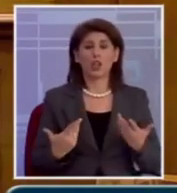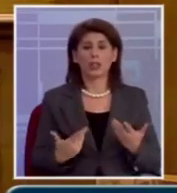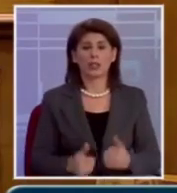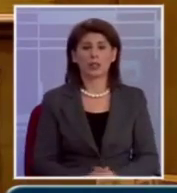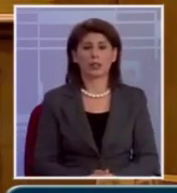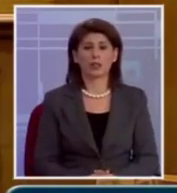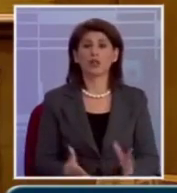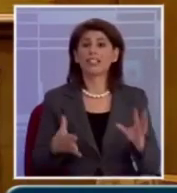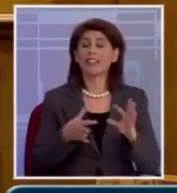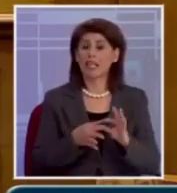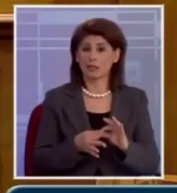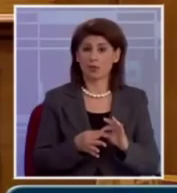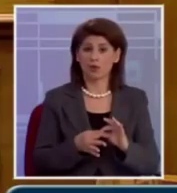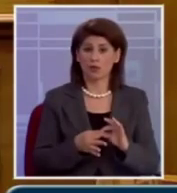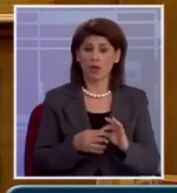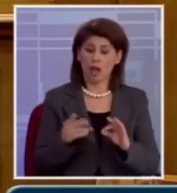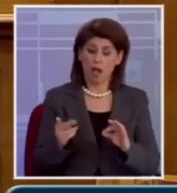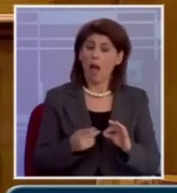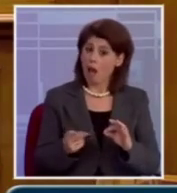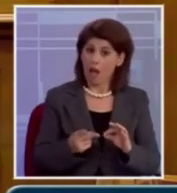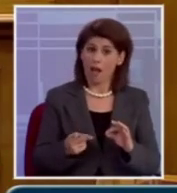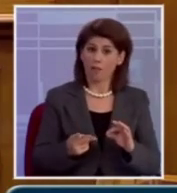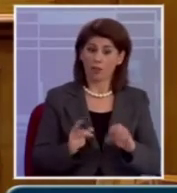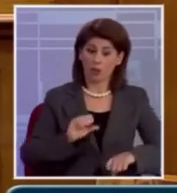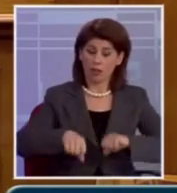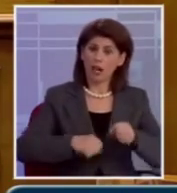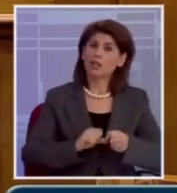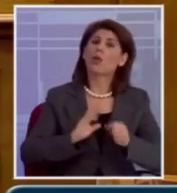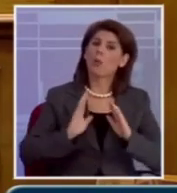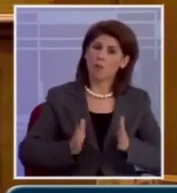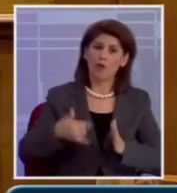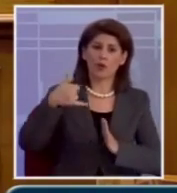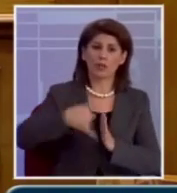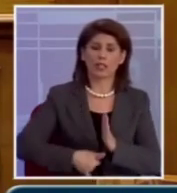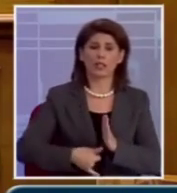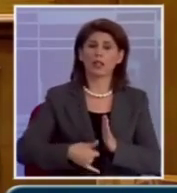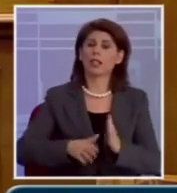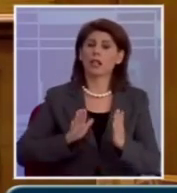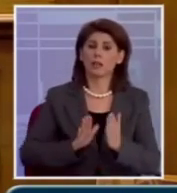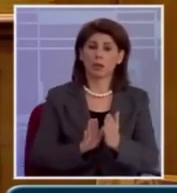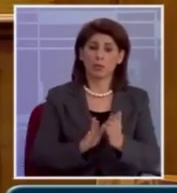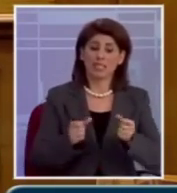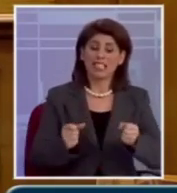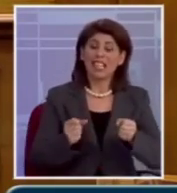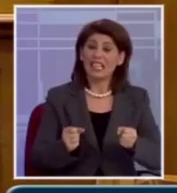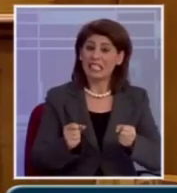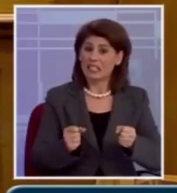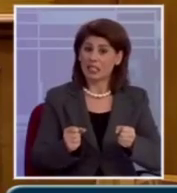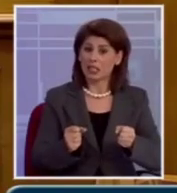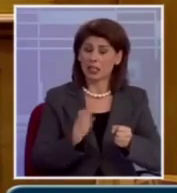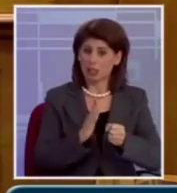ο συνδυασμός αυτών των δράσεων μπορεί ουσιαστικά να αντιμετωπίσει την κρίση